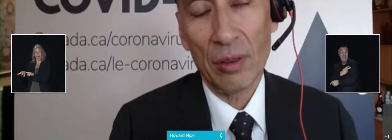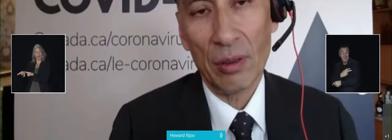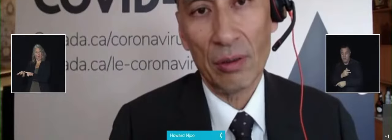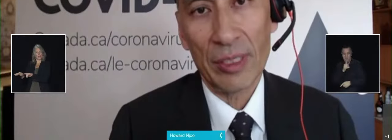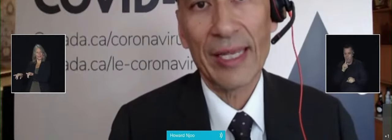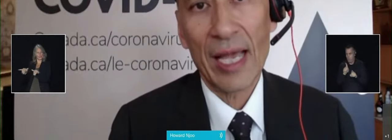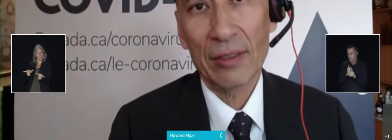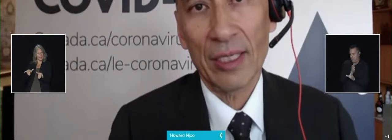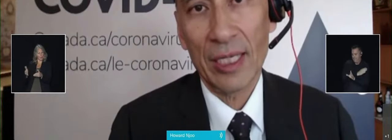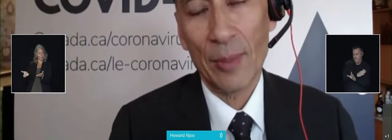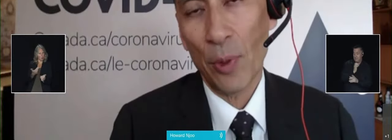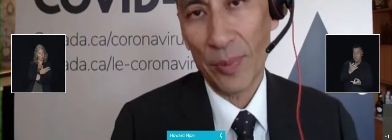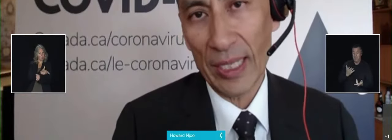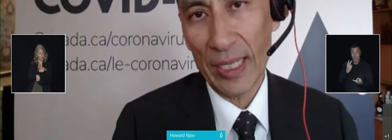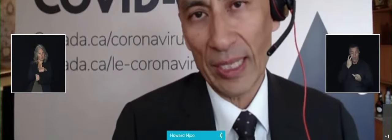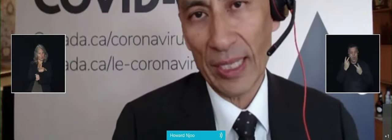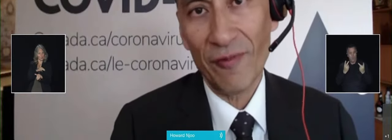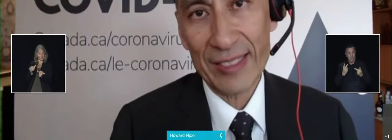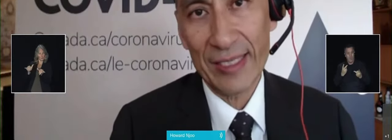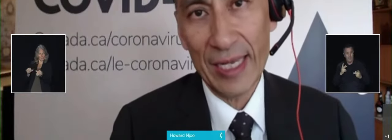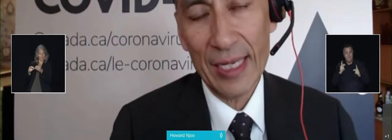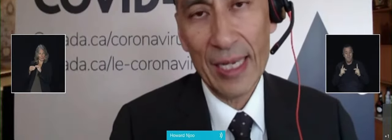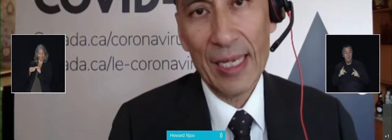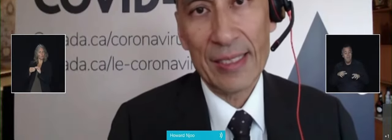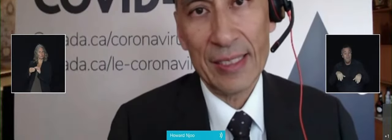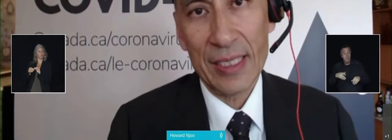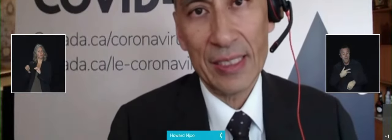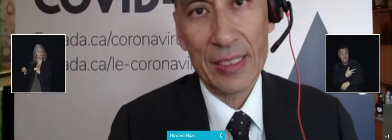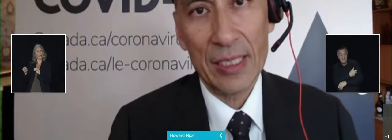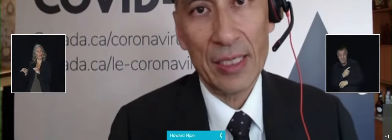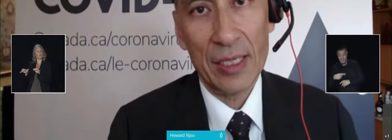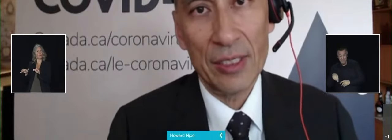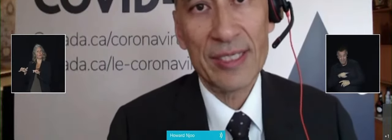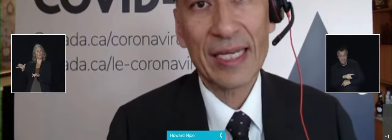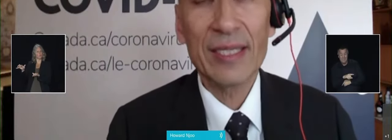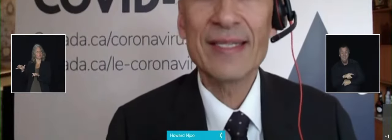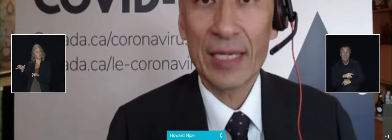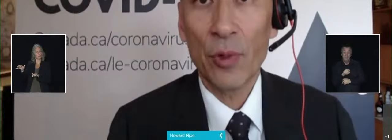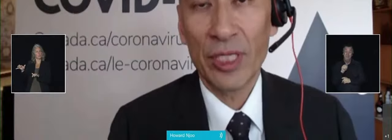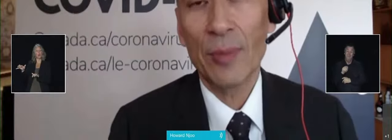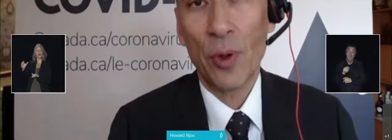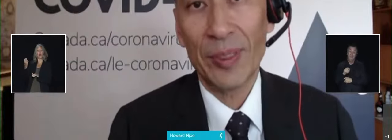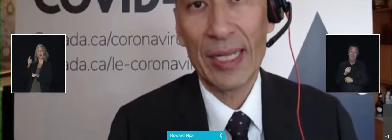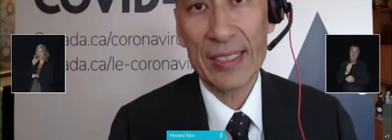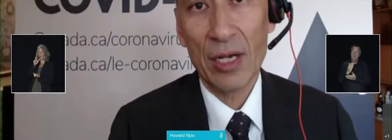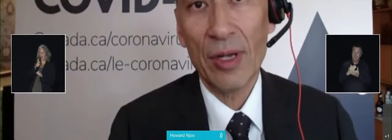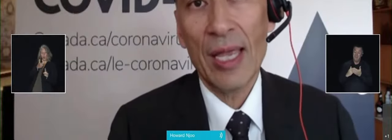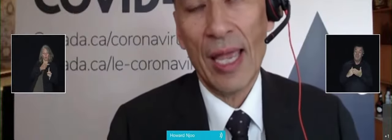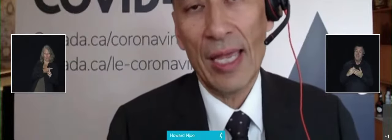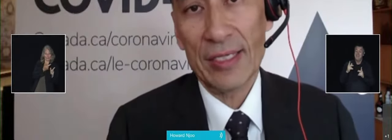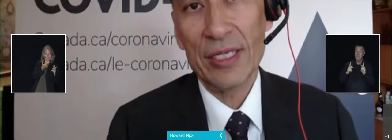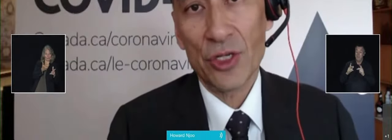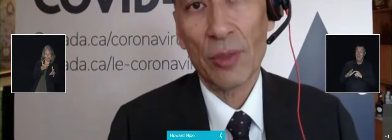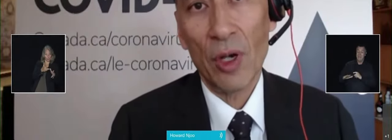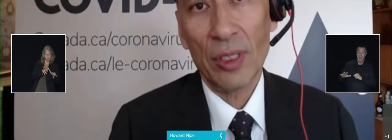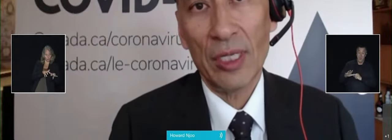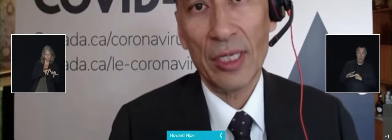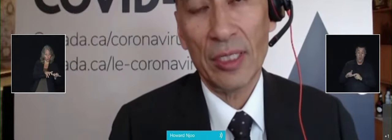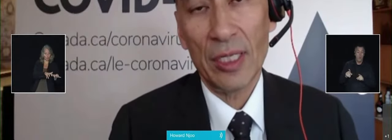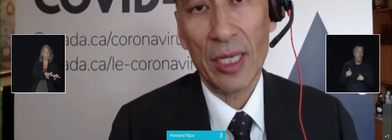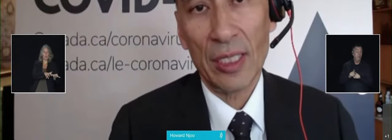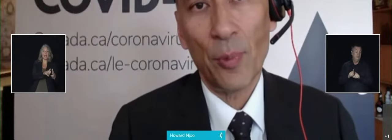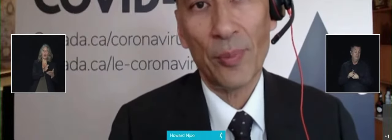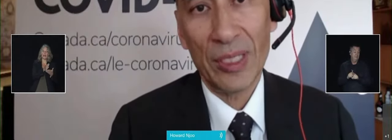regarde la population non vaccinée, c'est un certain segment de la population et c'est